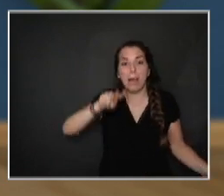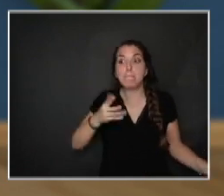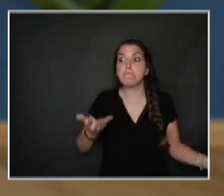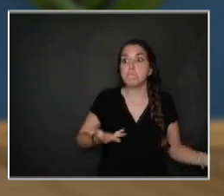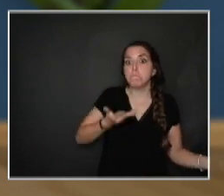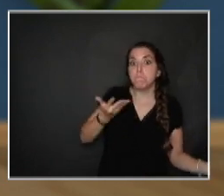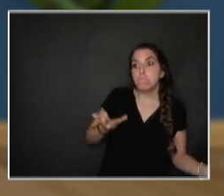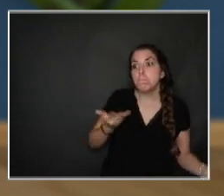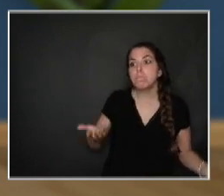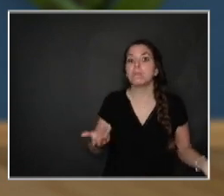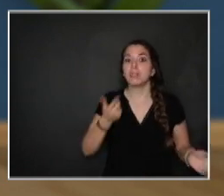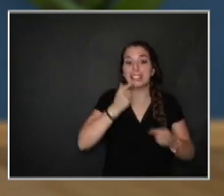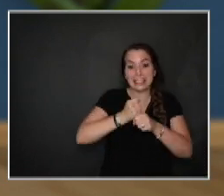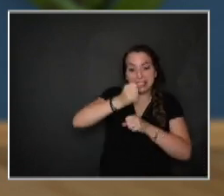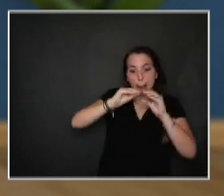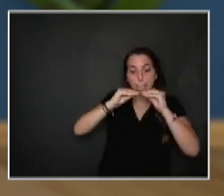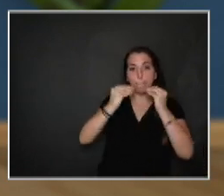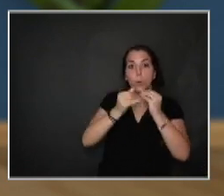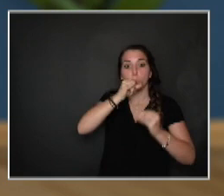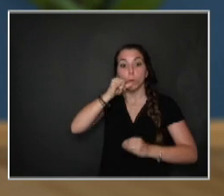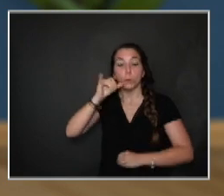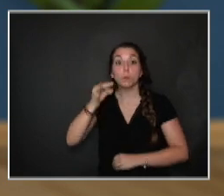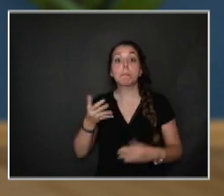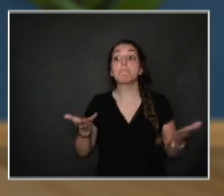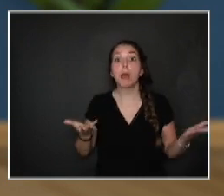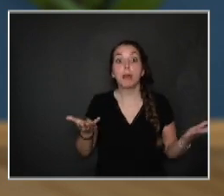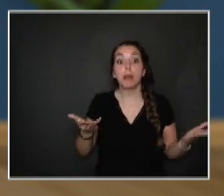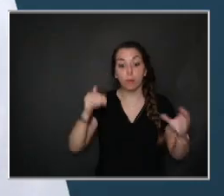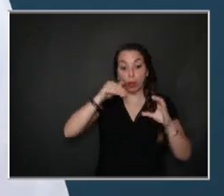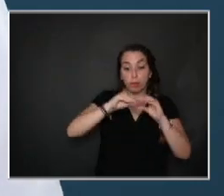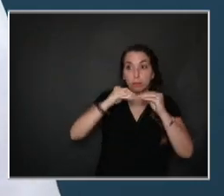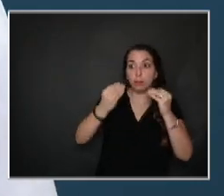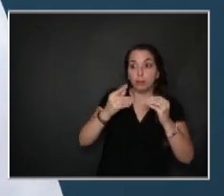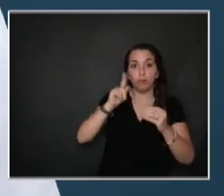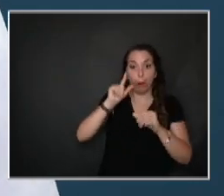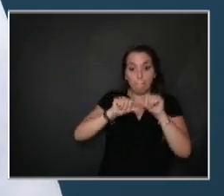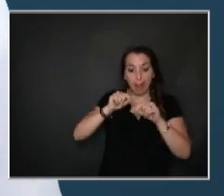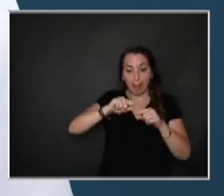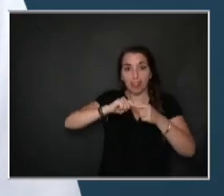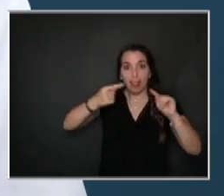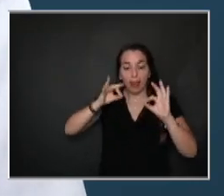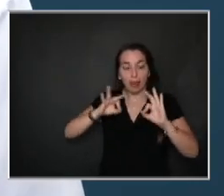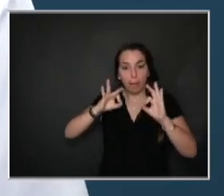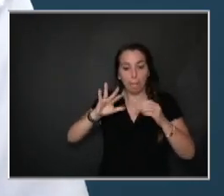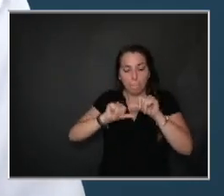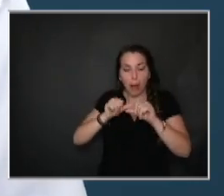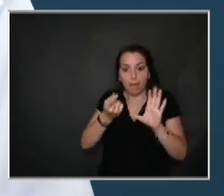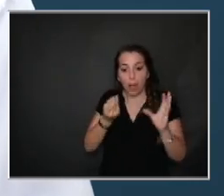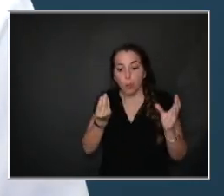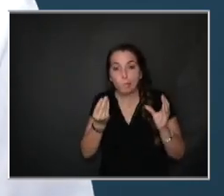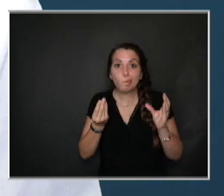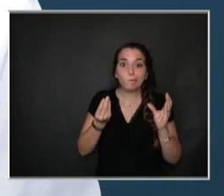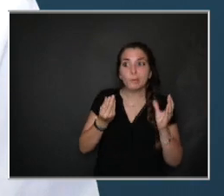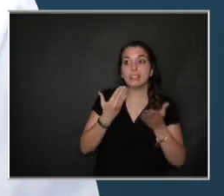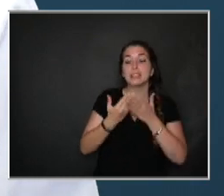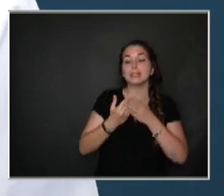disque, on dit le disque il s'use, bon ok, mais il n'y a pas de nerf dans le disque, comment peut-on avoir mal s'il n'y a pas de nerf? Alors on pense que la